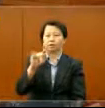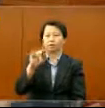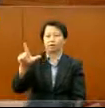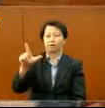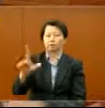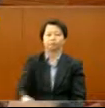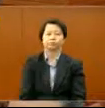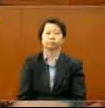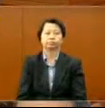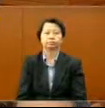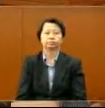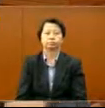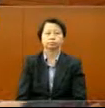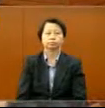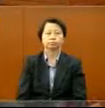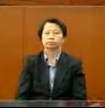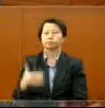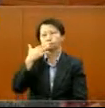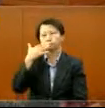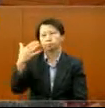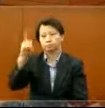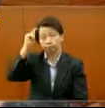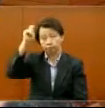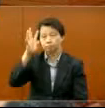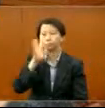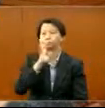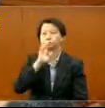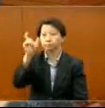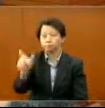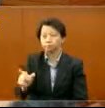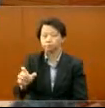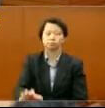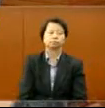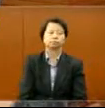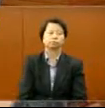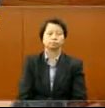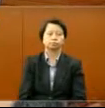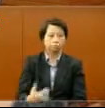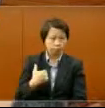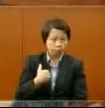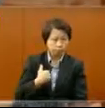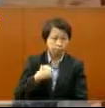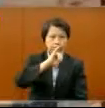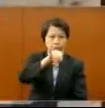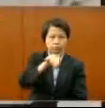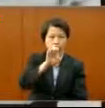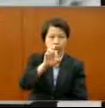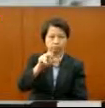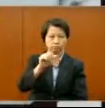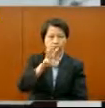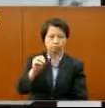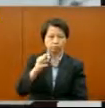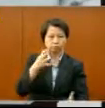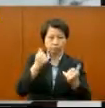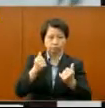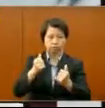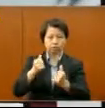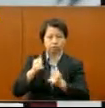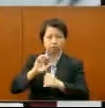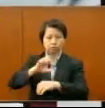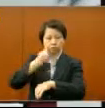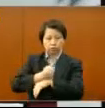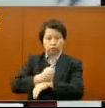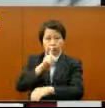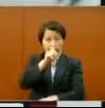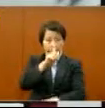Adakah, terima kasih Yang Berhormat Speaker, adakah Jeram ingin mencadangkan satu jawatan kuasa untuk...